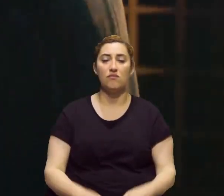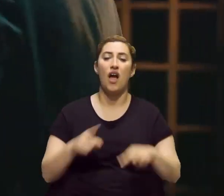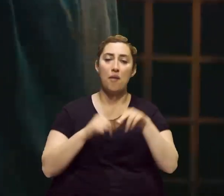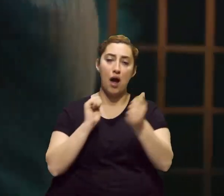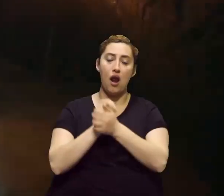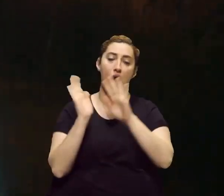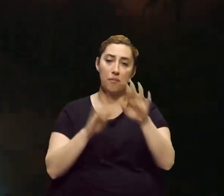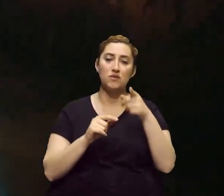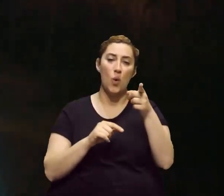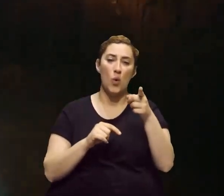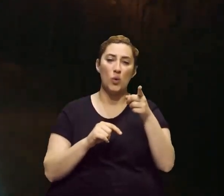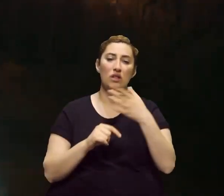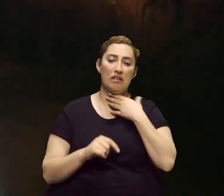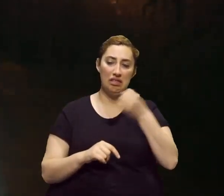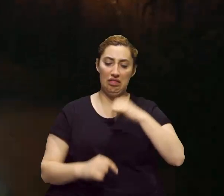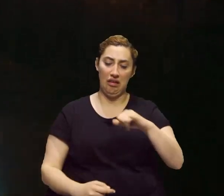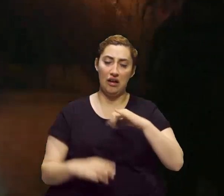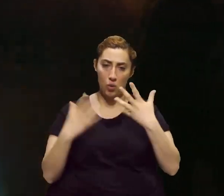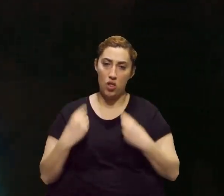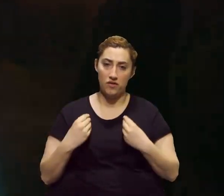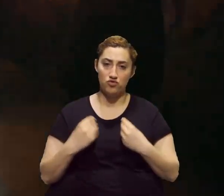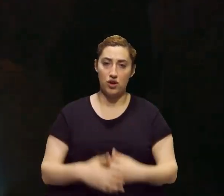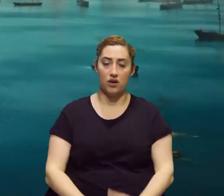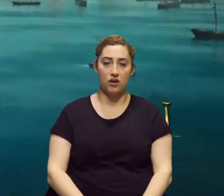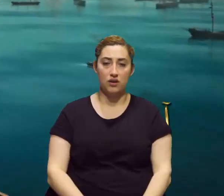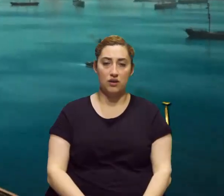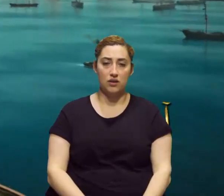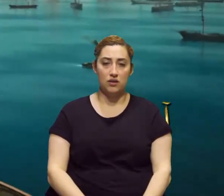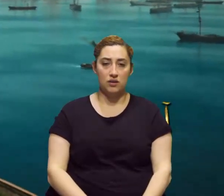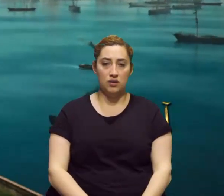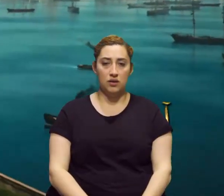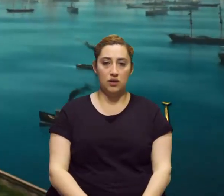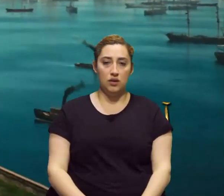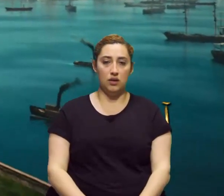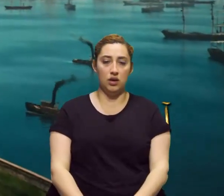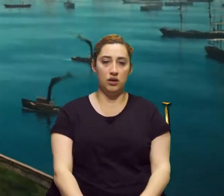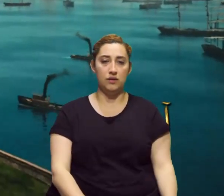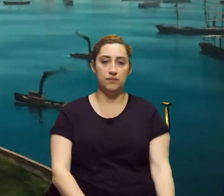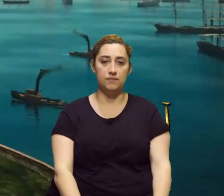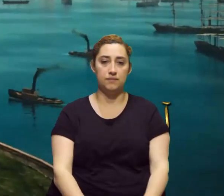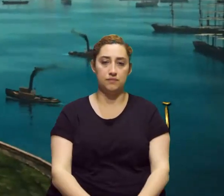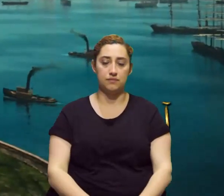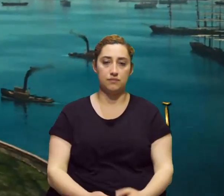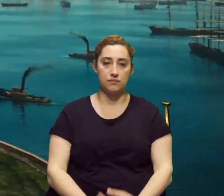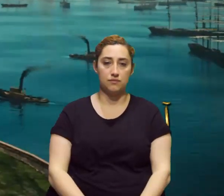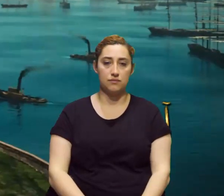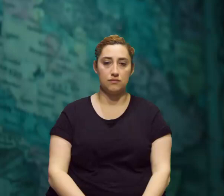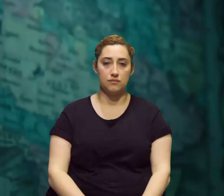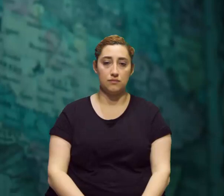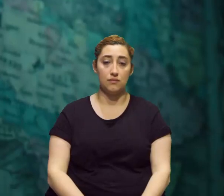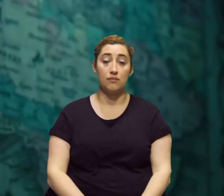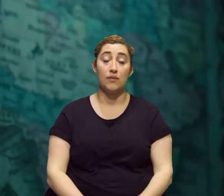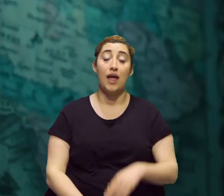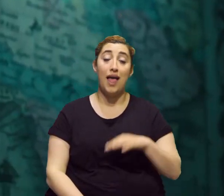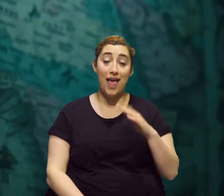Akbar hapiste ve onun da asılması yakın. Galip Akbar'ın hücresini kapattı. Amerika özgürlük heykeli.